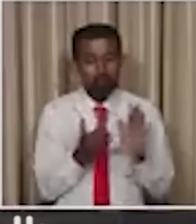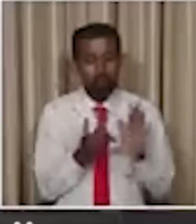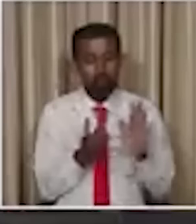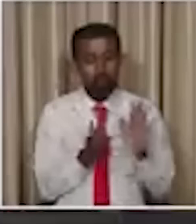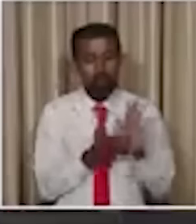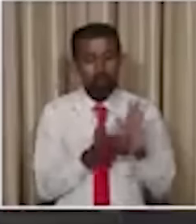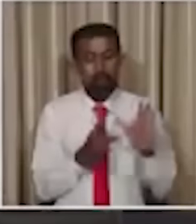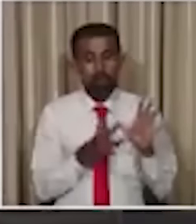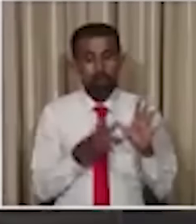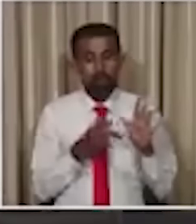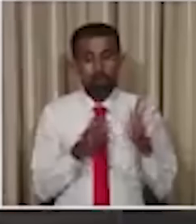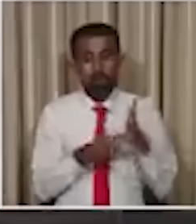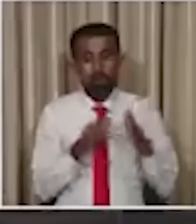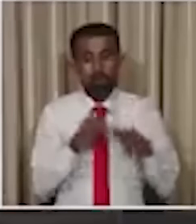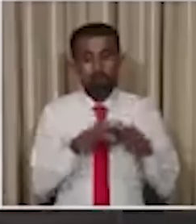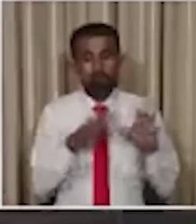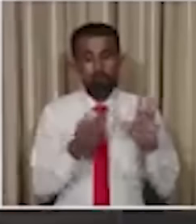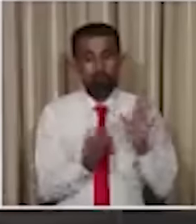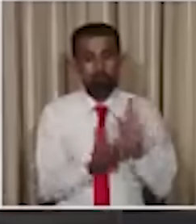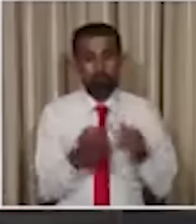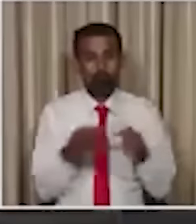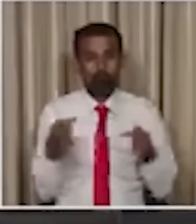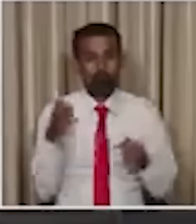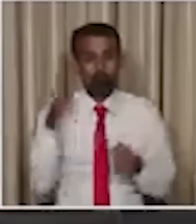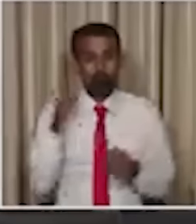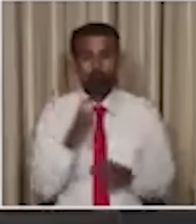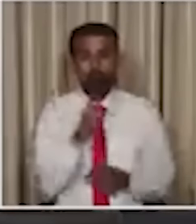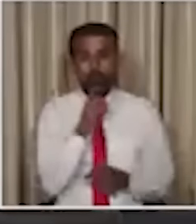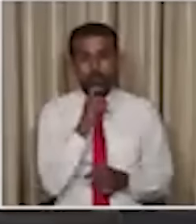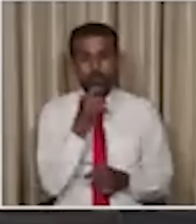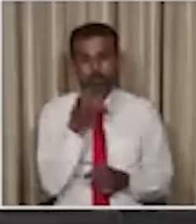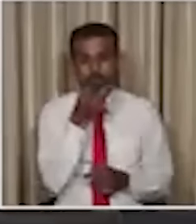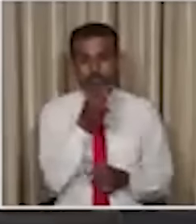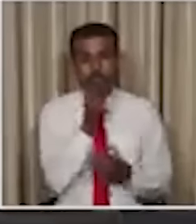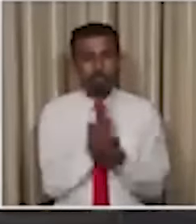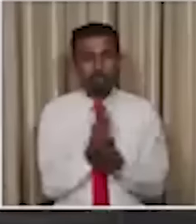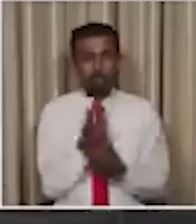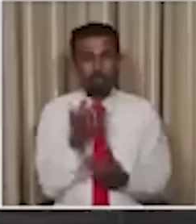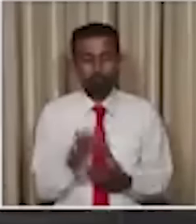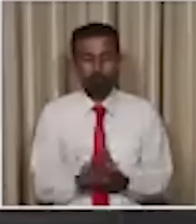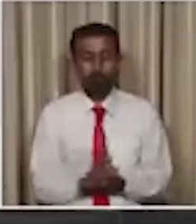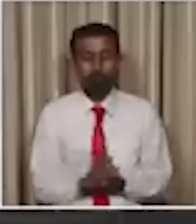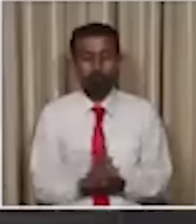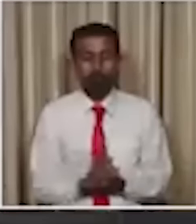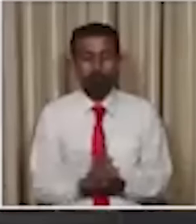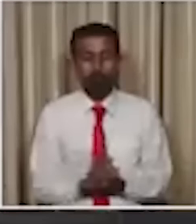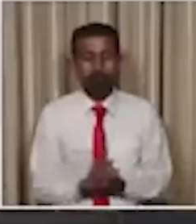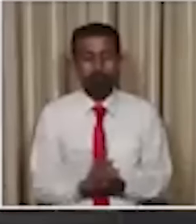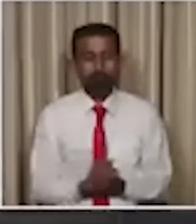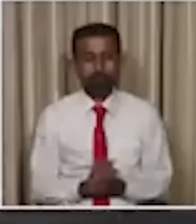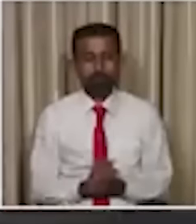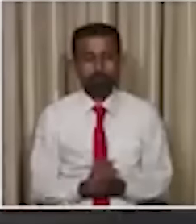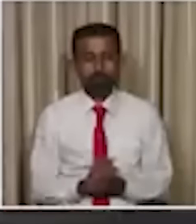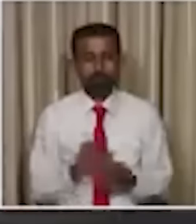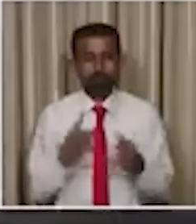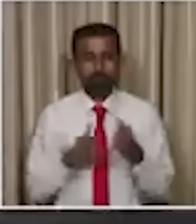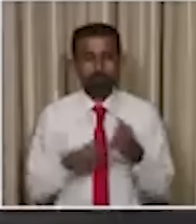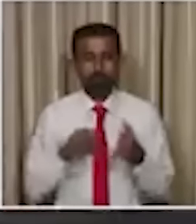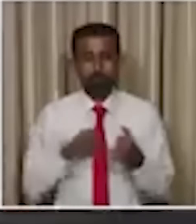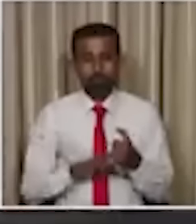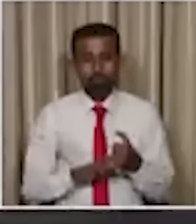නවුෆර් මෞලවී නැමැත්තාට එරෙහිව එරට අධිකරණයේ ඉදිරියේ චෝදනා ගොනු කර ඇත. US Department